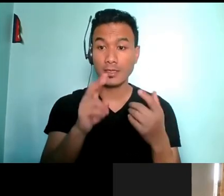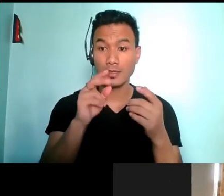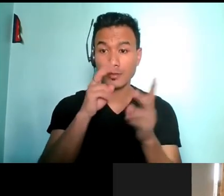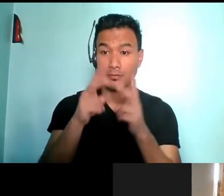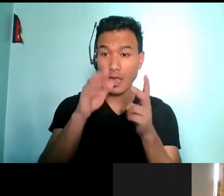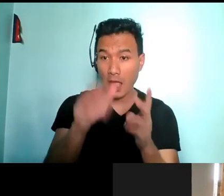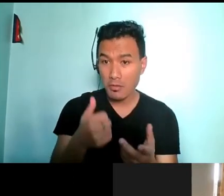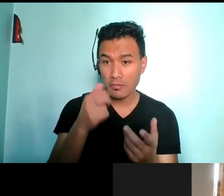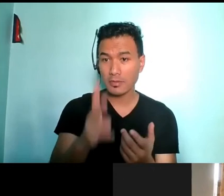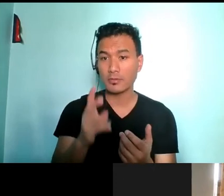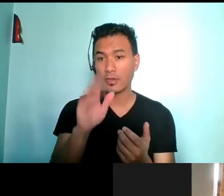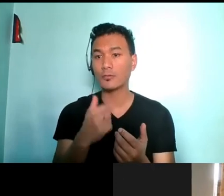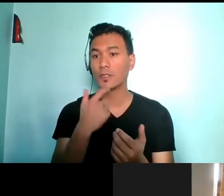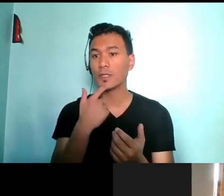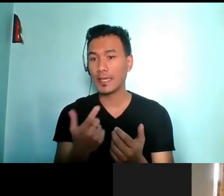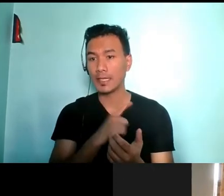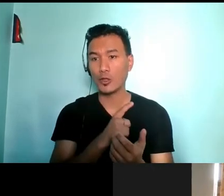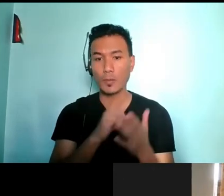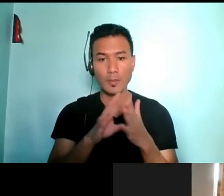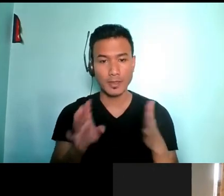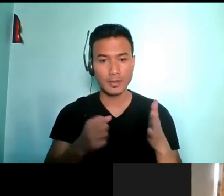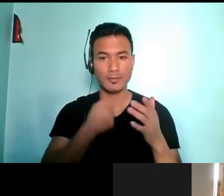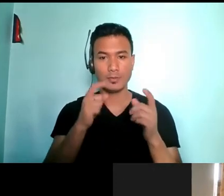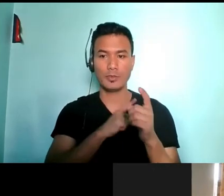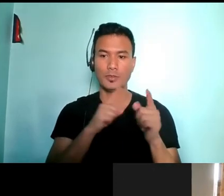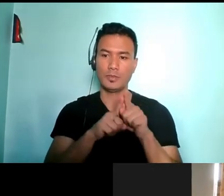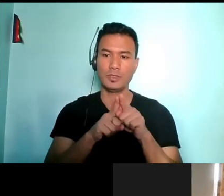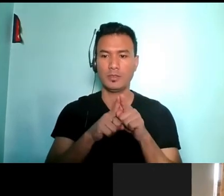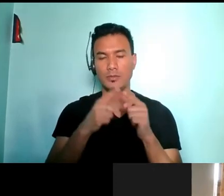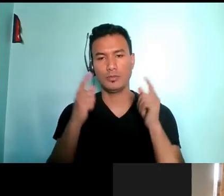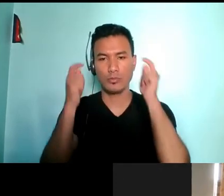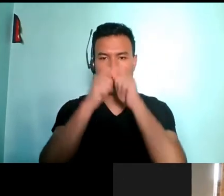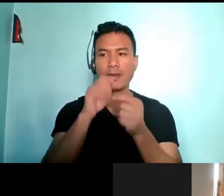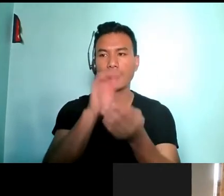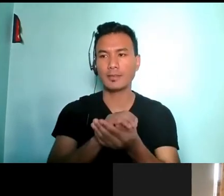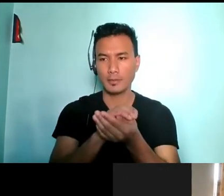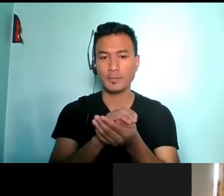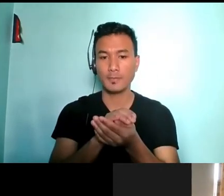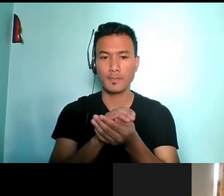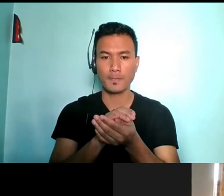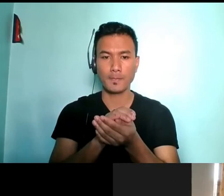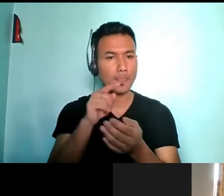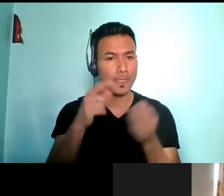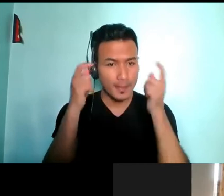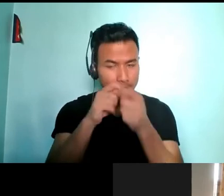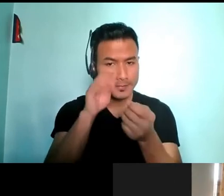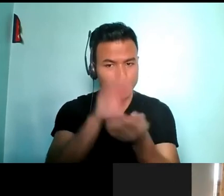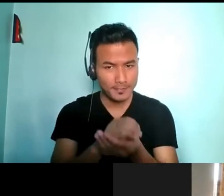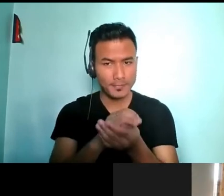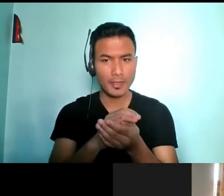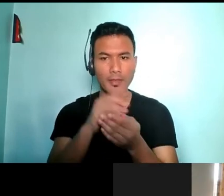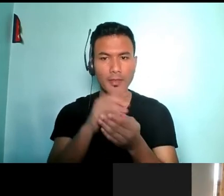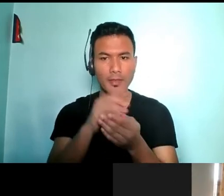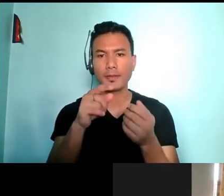चाहिँ आउँछ भन्ने डरले गर्दाखेरि आफ्नो डरलाई उसले जब लुकाएर राख्छ नि त त्यो लुकाएर राख्दा राख्दा राख्दा त्यसले चाहिँ